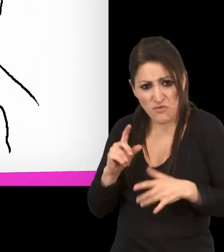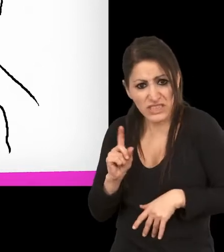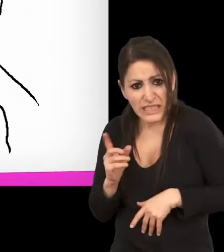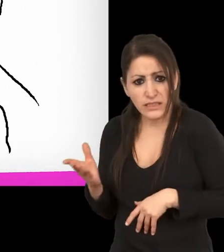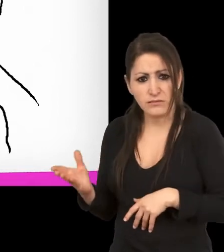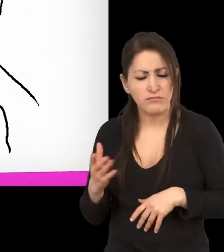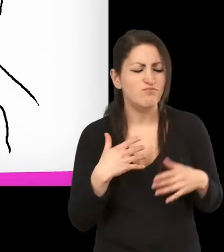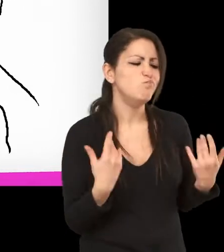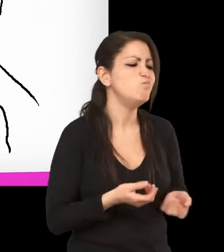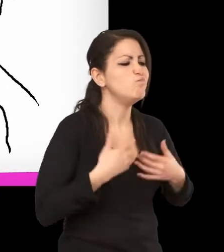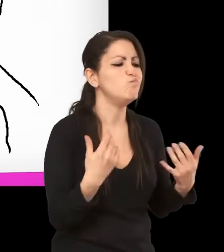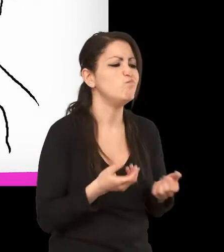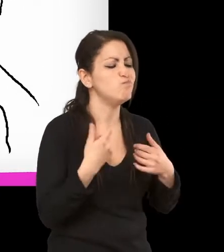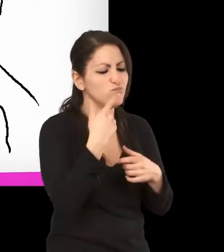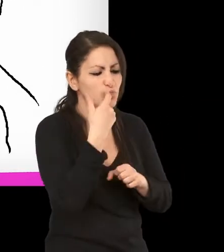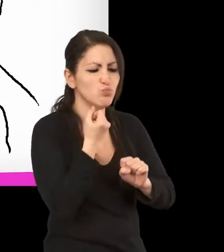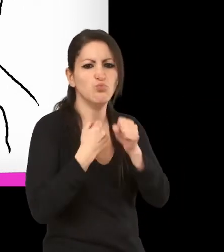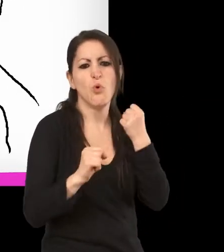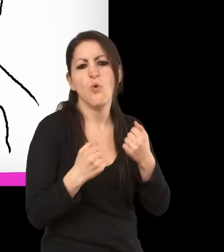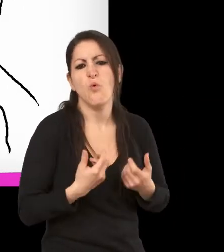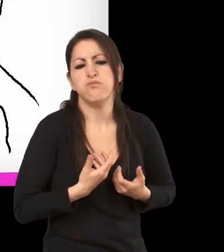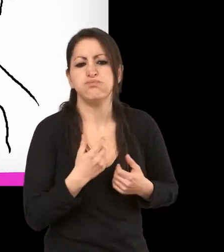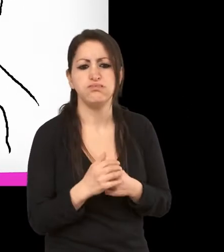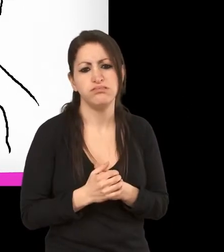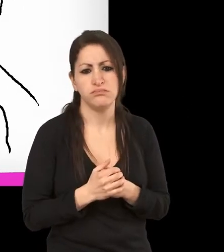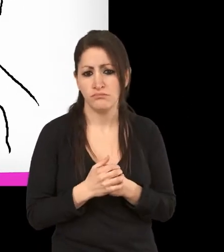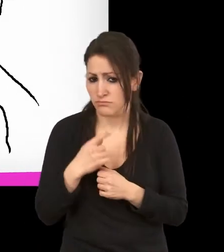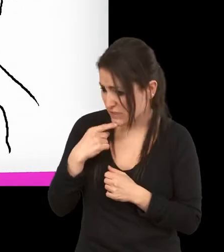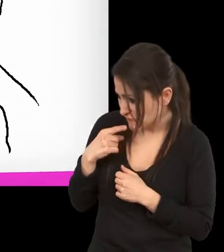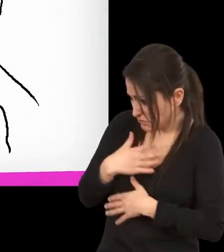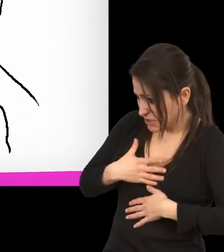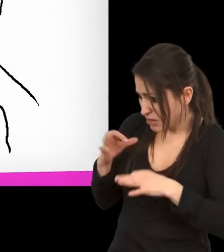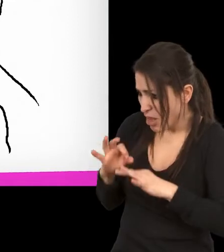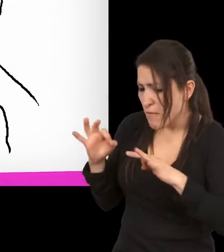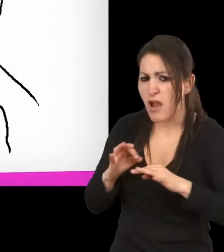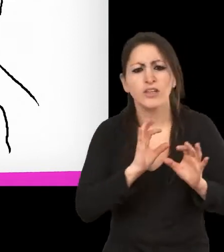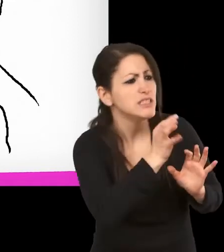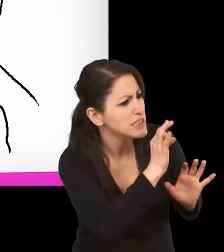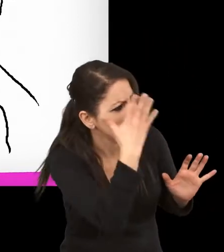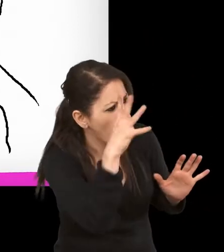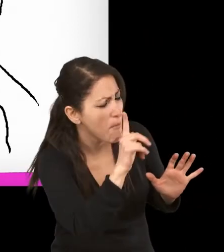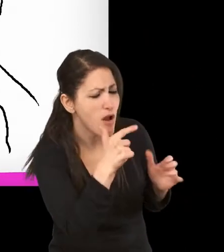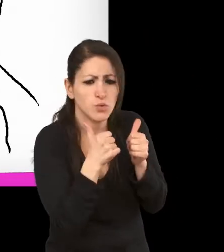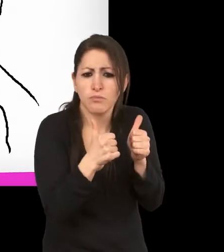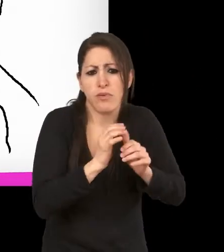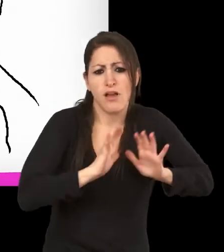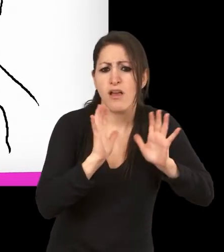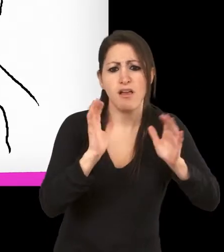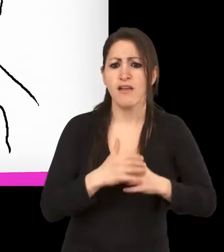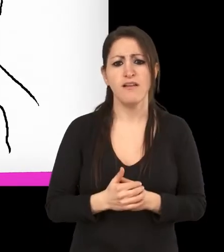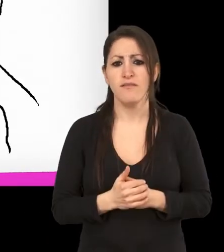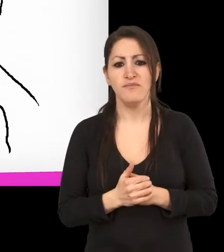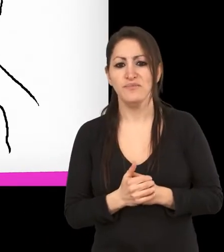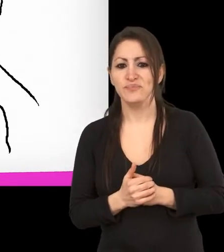pas envie d'essayer? J'aime pas trop ça. Je sais pas, moi, ça me gêne. Mais du coup, t'as pas eu de plaisir à cause de ça? Mais si,